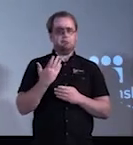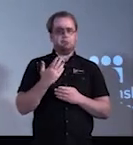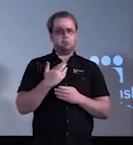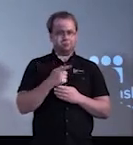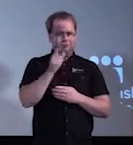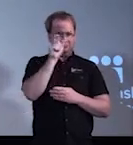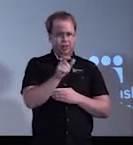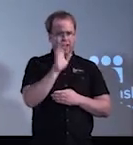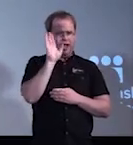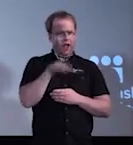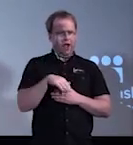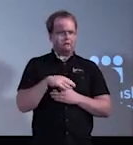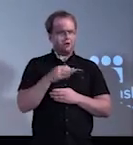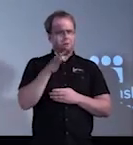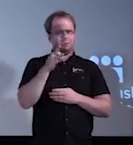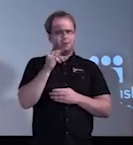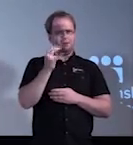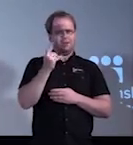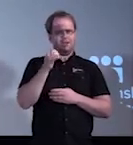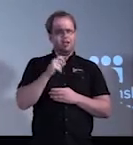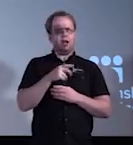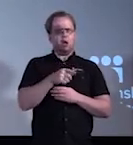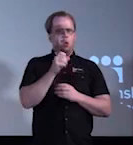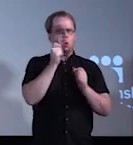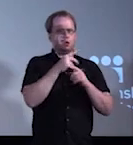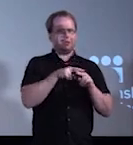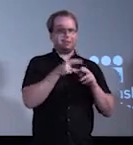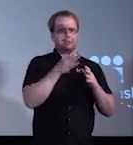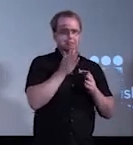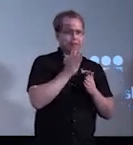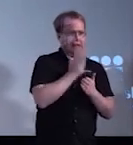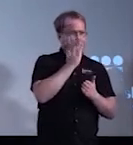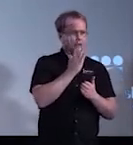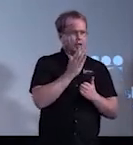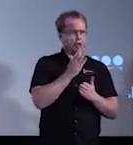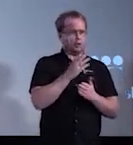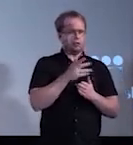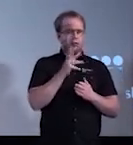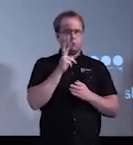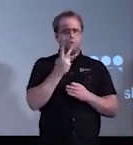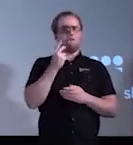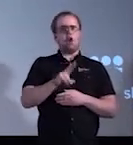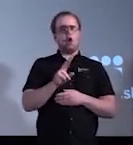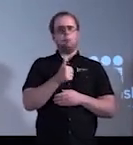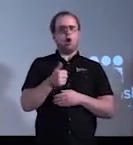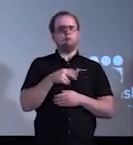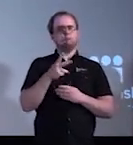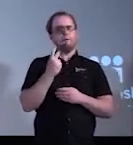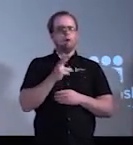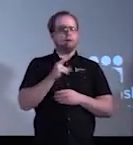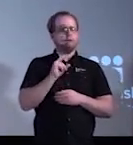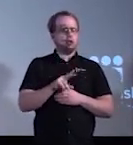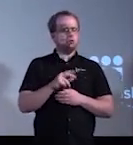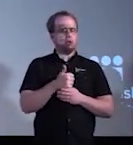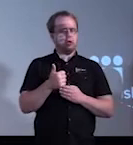som har varit privilegierad inte längre kan känna sig säker. Så att man vantolkar fullständigt. Vi har helt enkelt